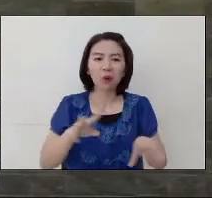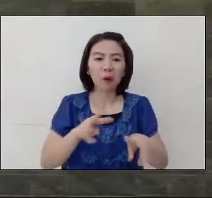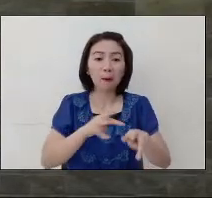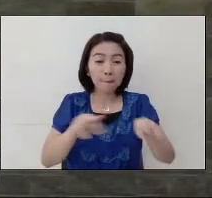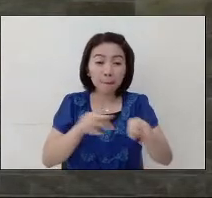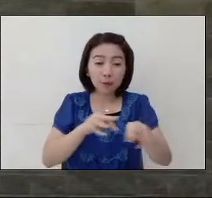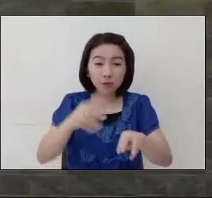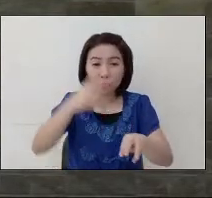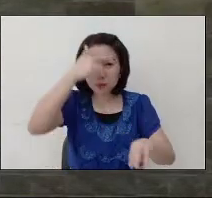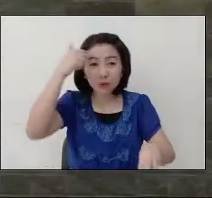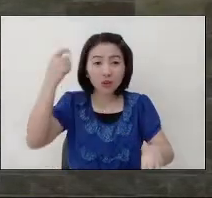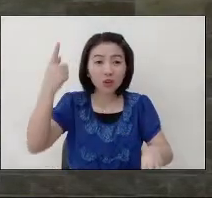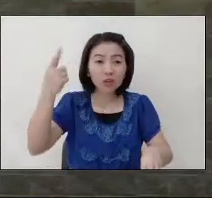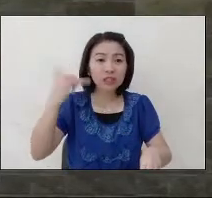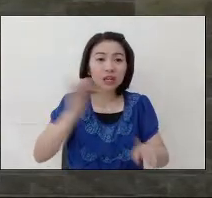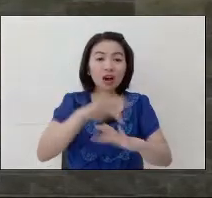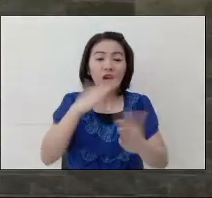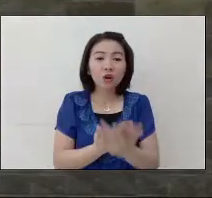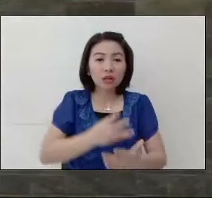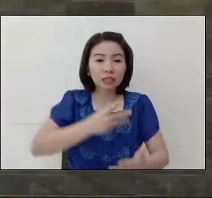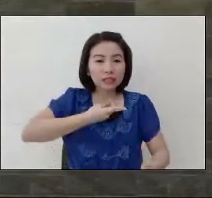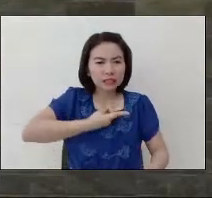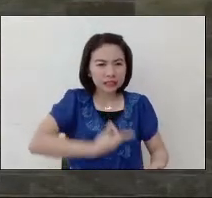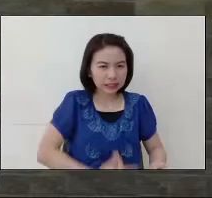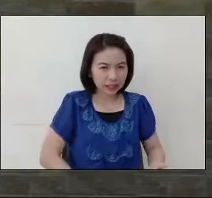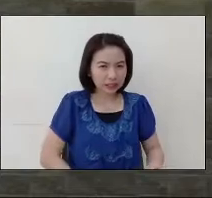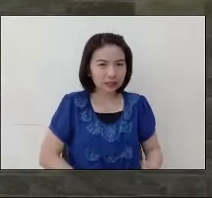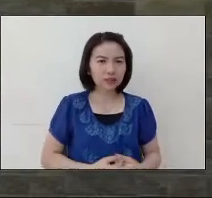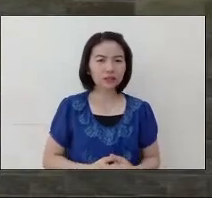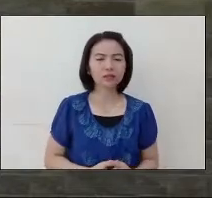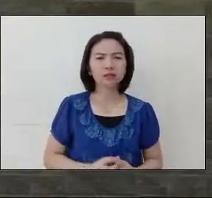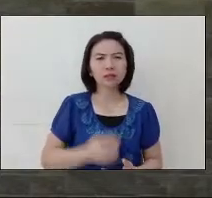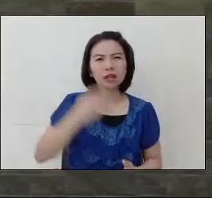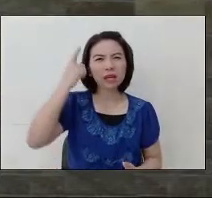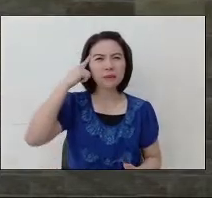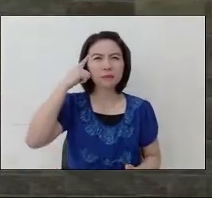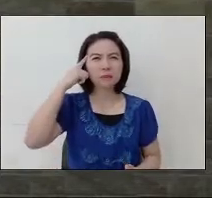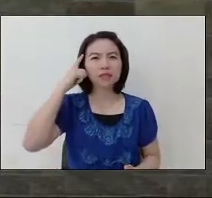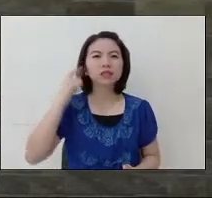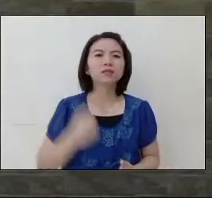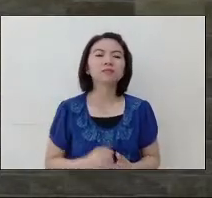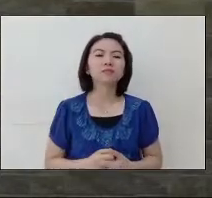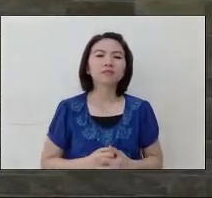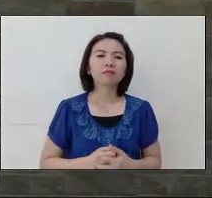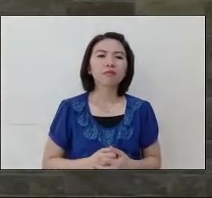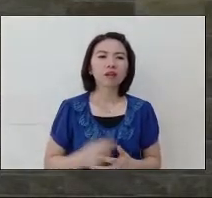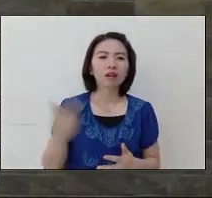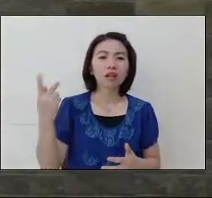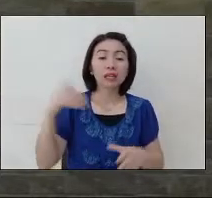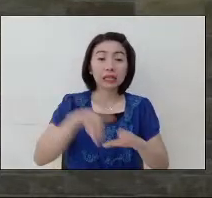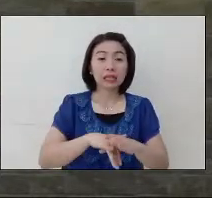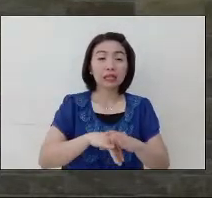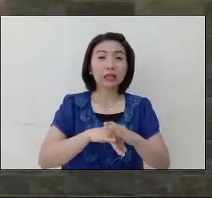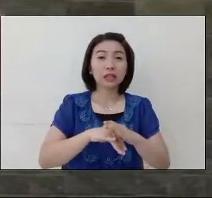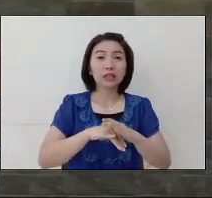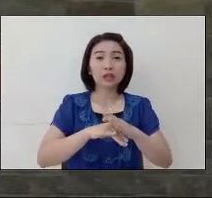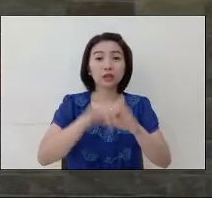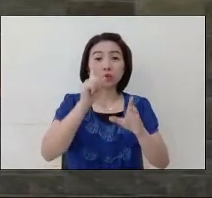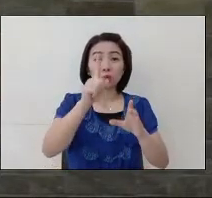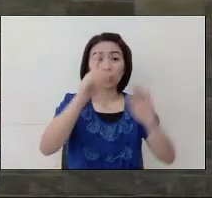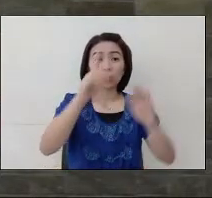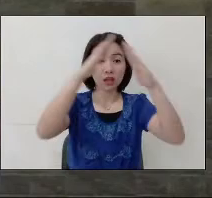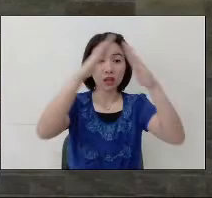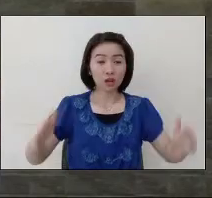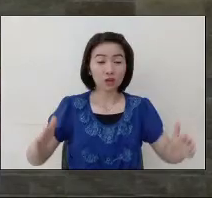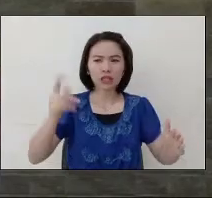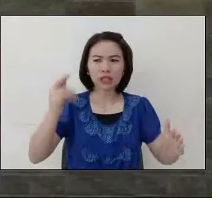Hindi makagalaw. I mean, just imagine the four corners lamang ng kanyang bahay, mga kapatid, yun lamang po ang kanyang mundo.